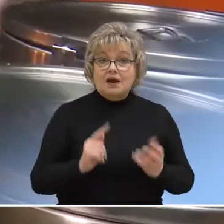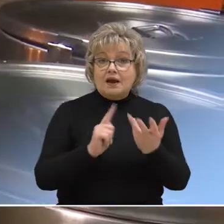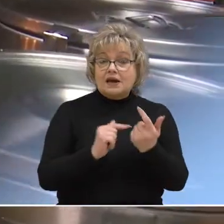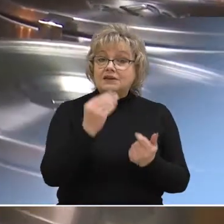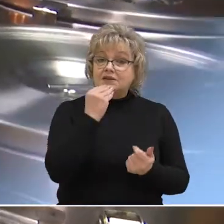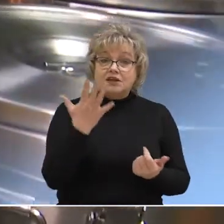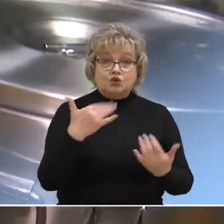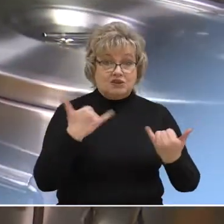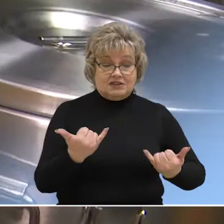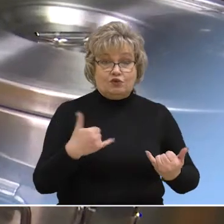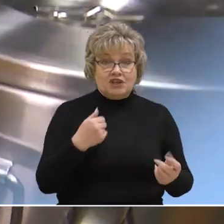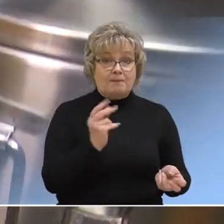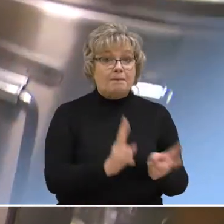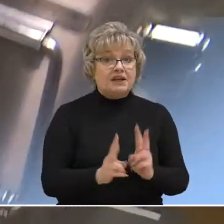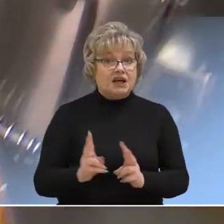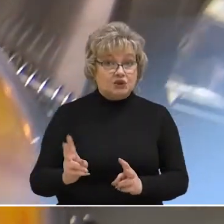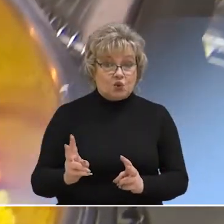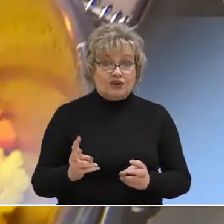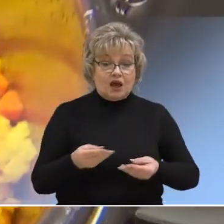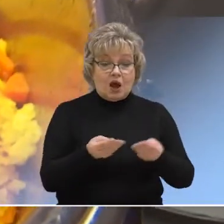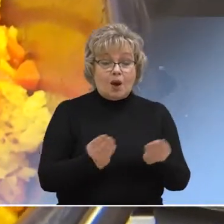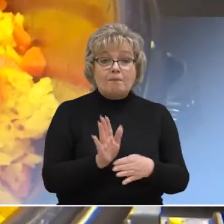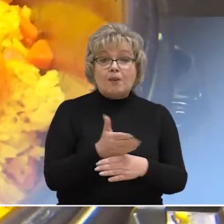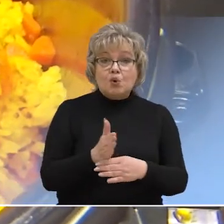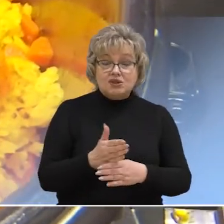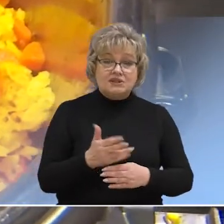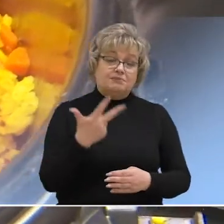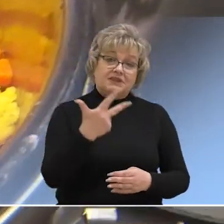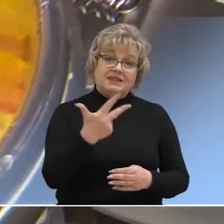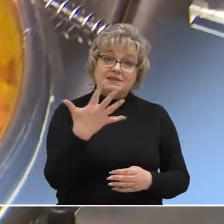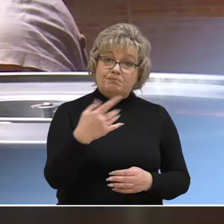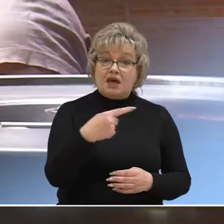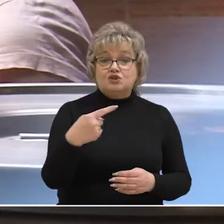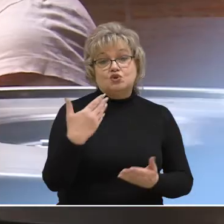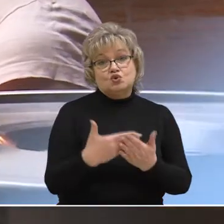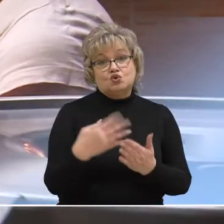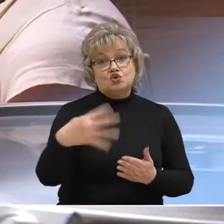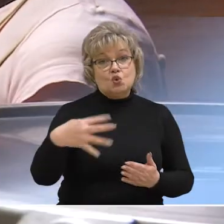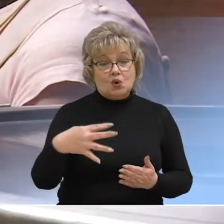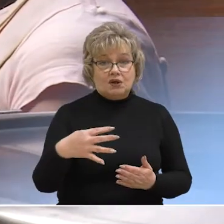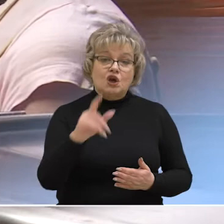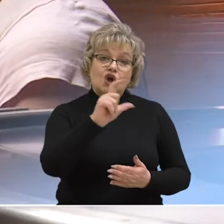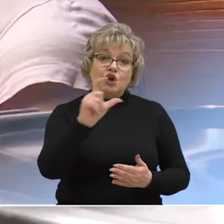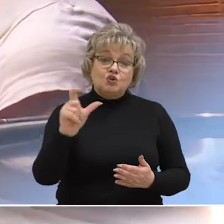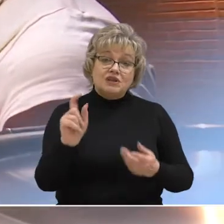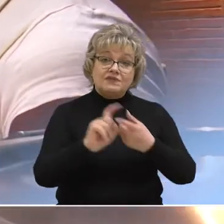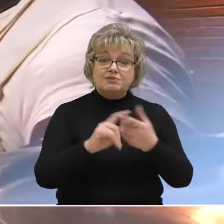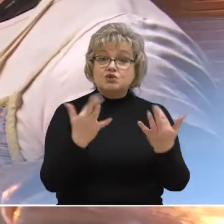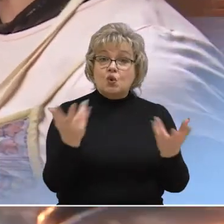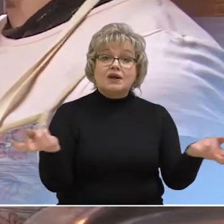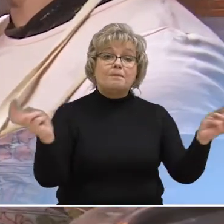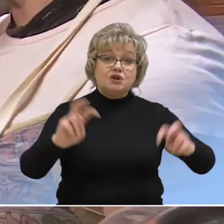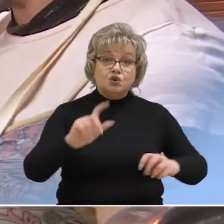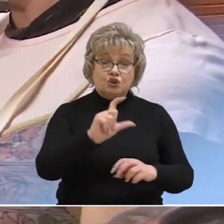Количество еды, которое мы сегодня приготовили по порциям, это ну, порции 35-40. Вот, людей, в зависимости от того, сколько